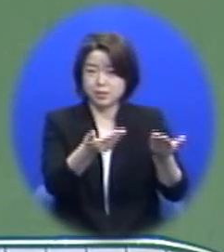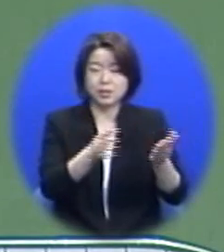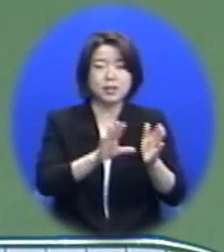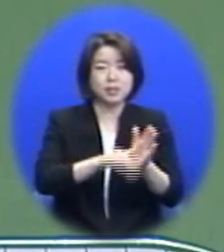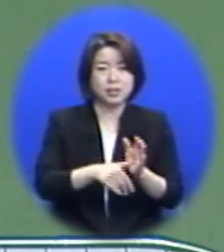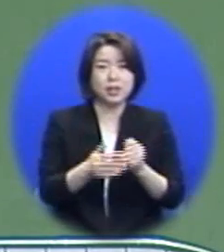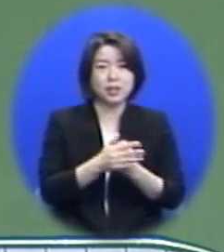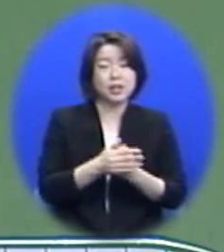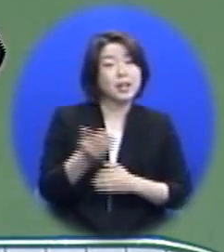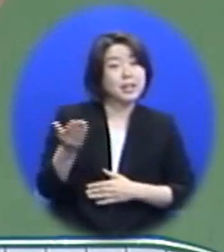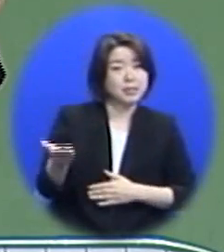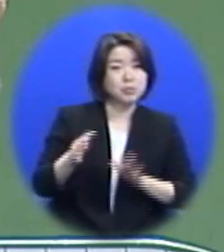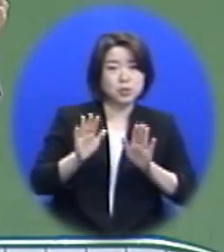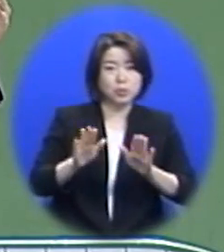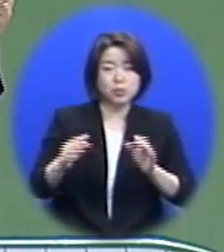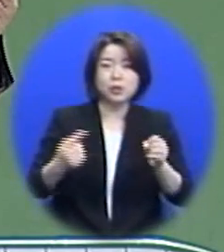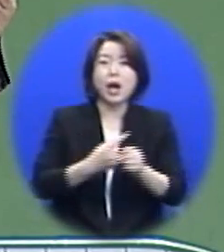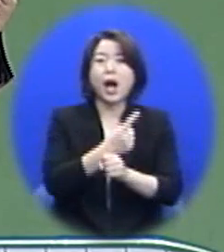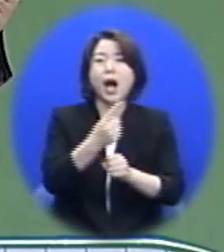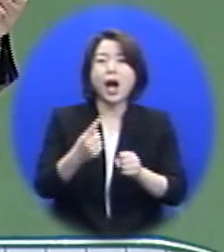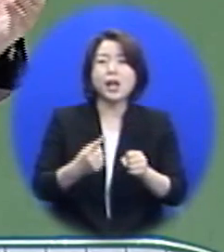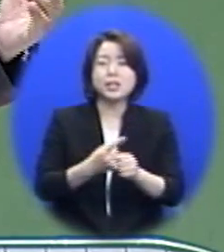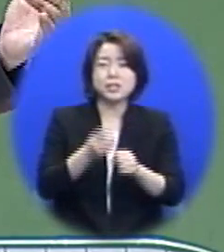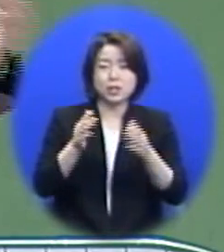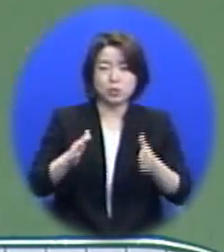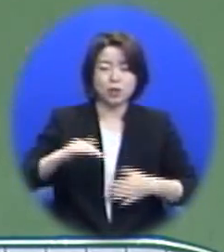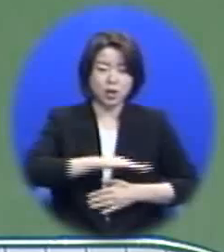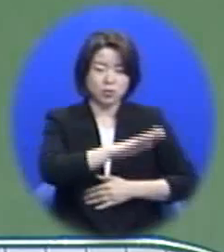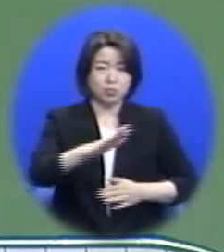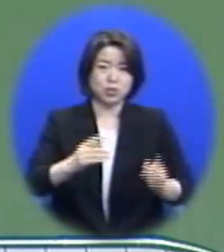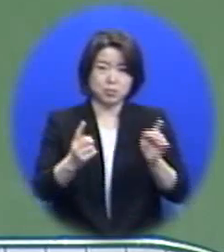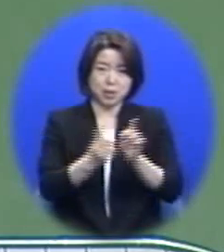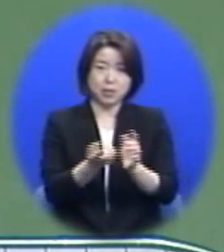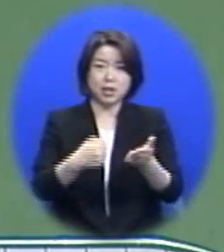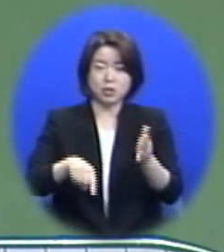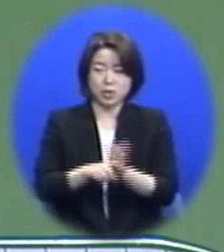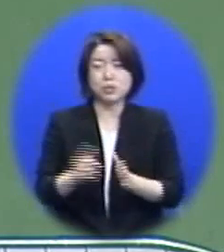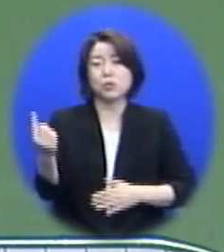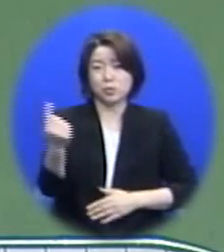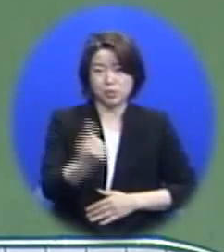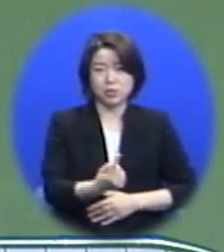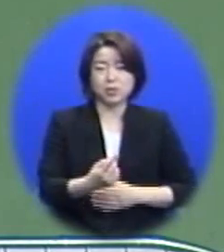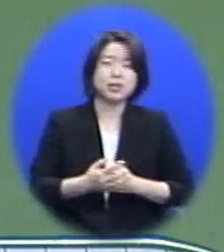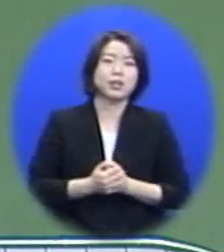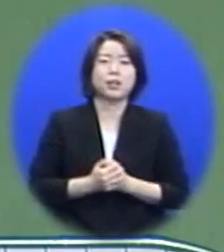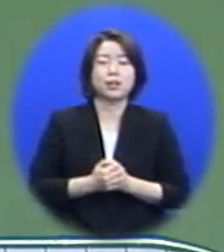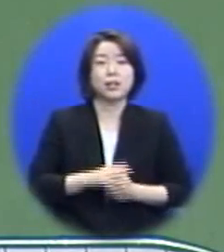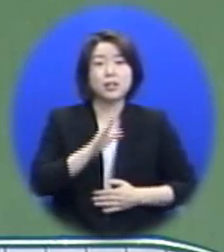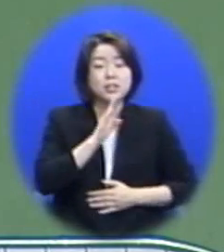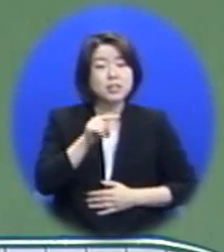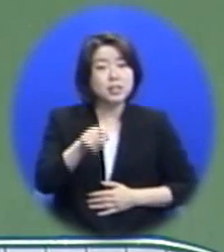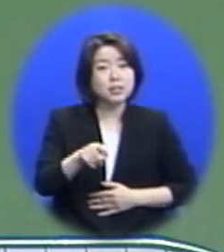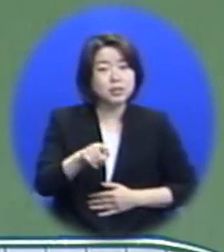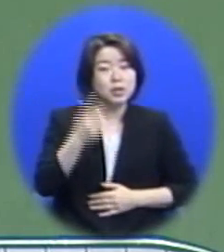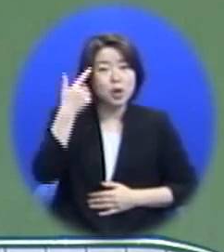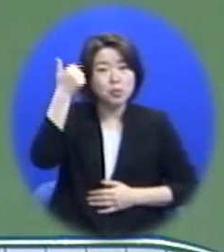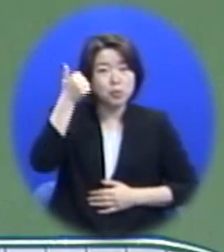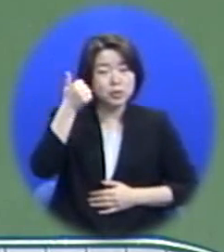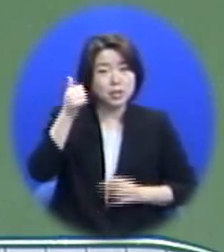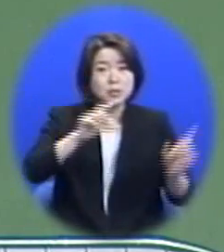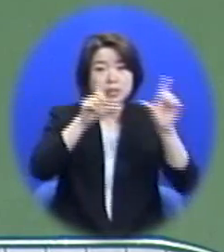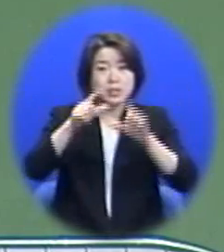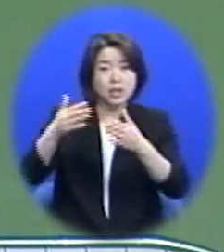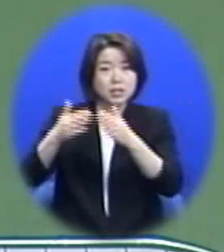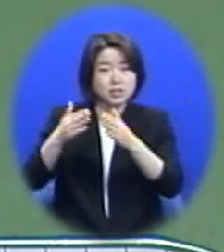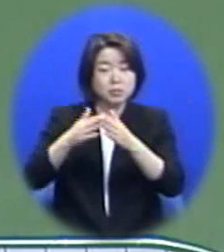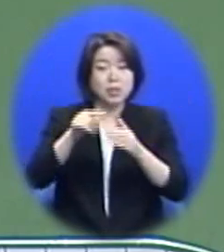아 이분이 오늘 한 시간에 걸쳐서 우리를 만나려고 이렇게 오셨습니다 실제로 그 목사님이 사시는 집에서